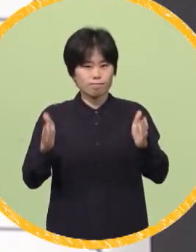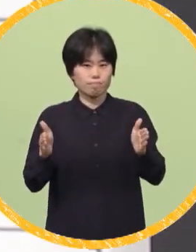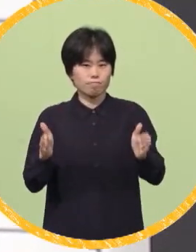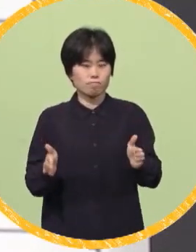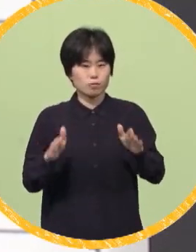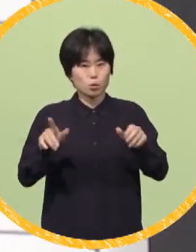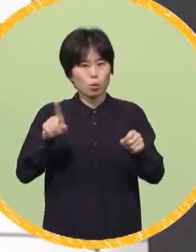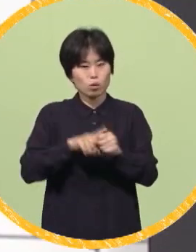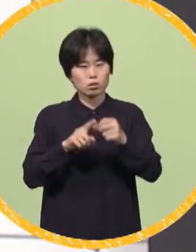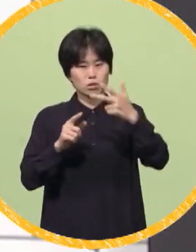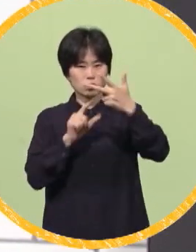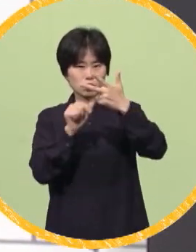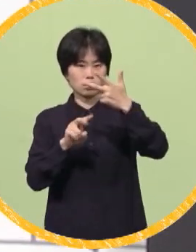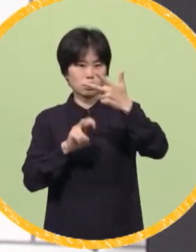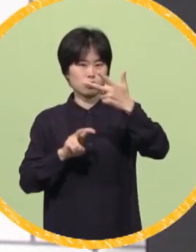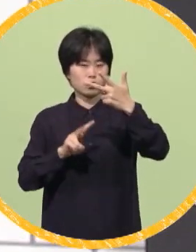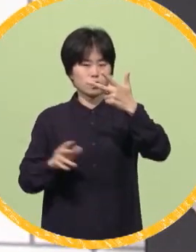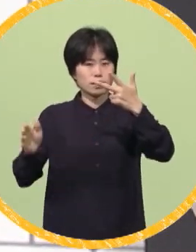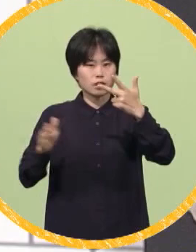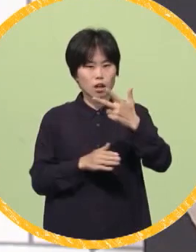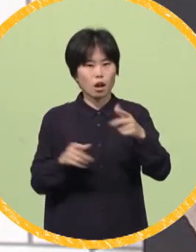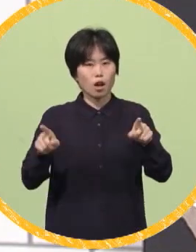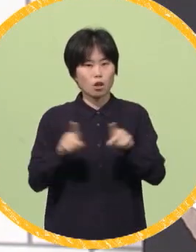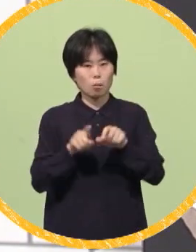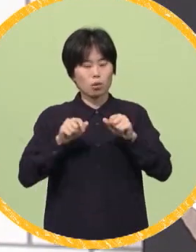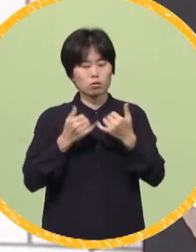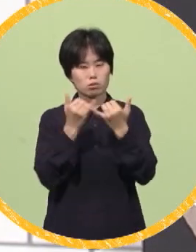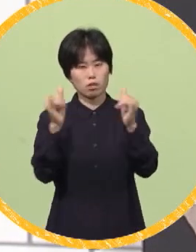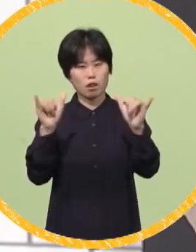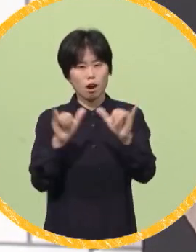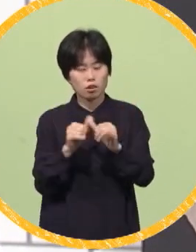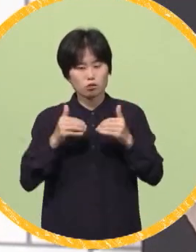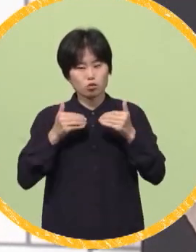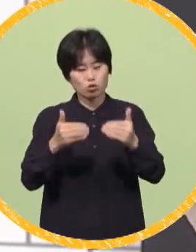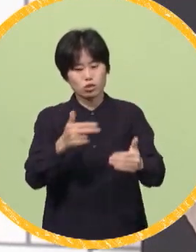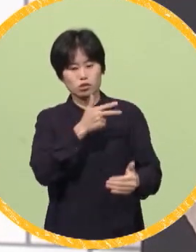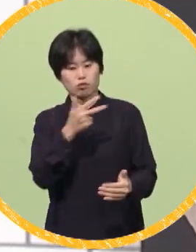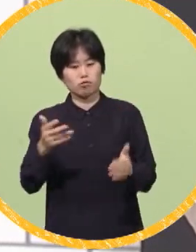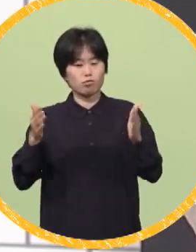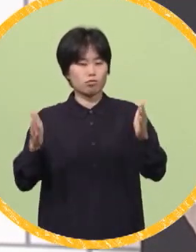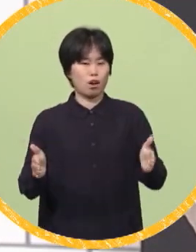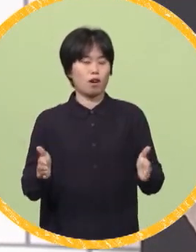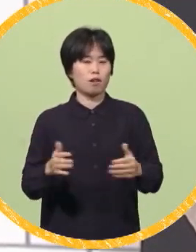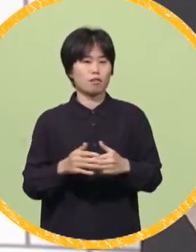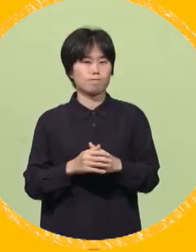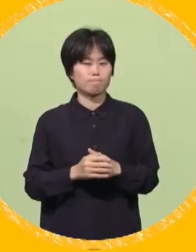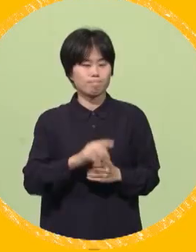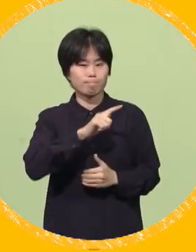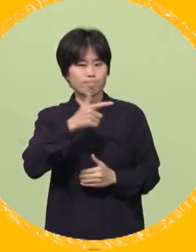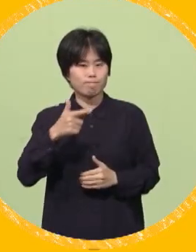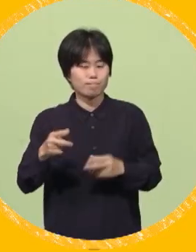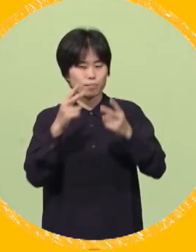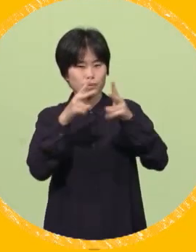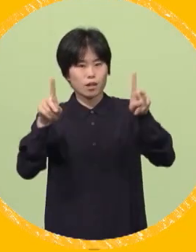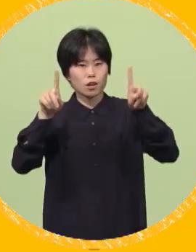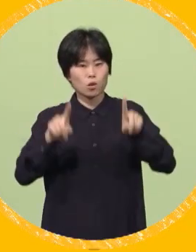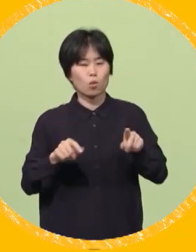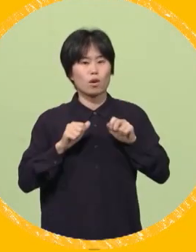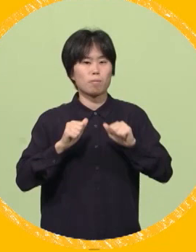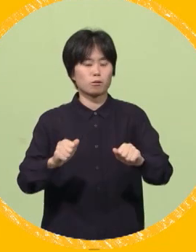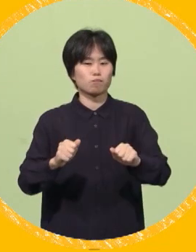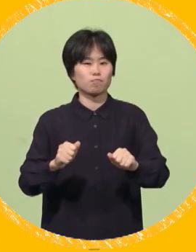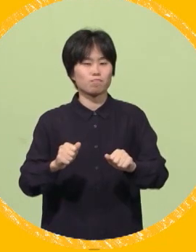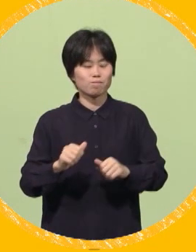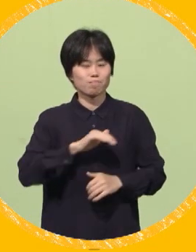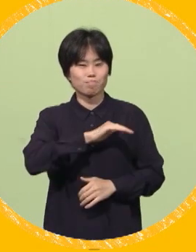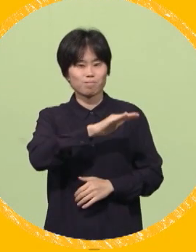月22日からになりますけど、共に生きる社会神奈川推進週間ということでね、いろんなイベントをやってるんですね。みんな集まれというイ